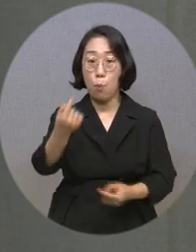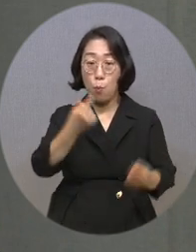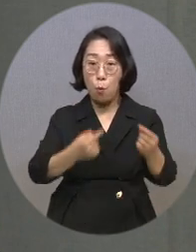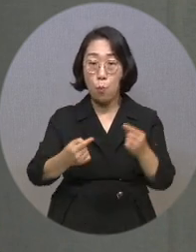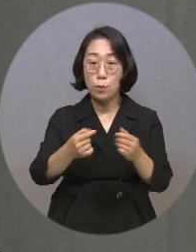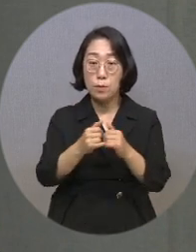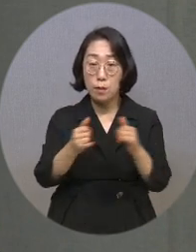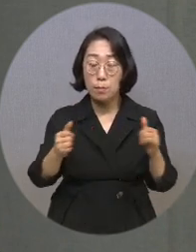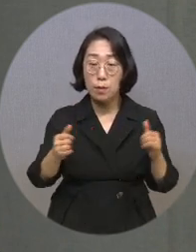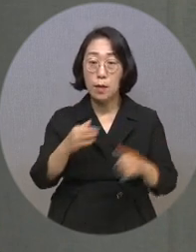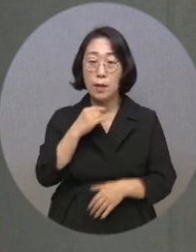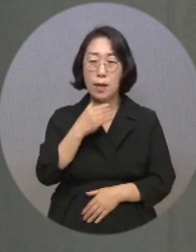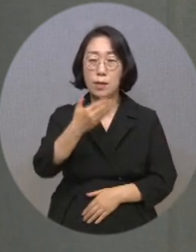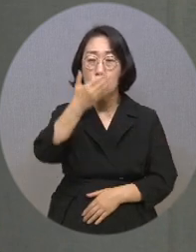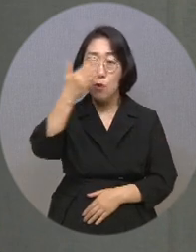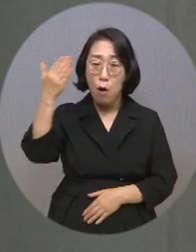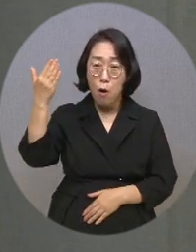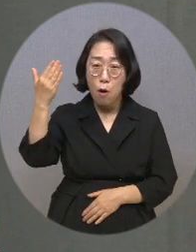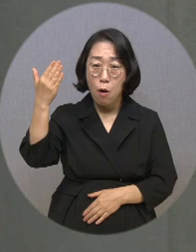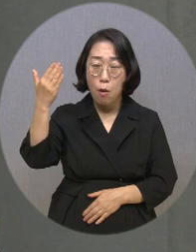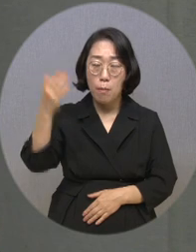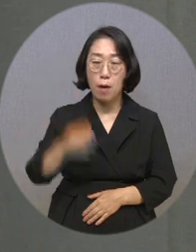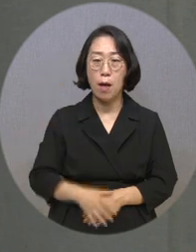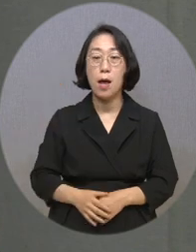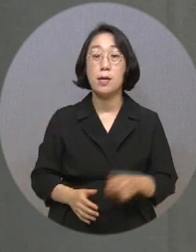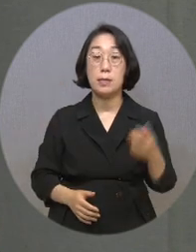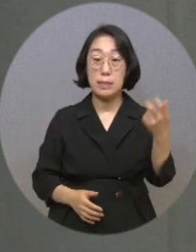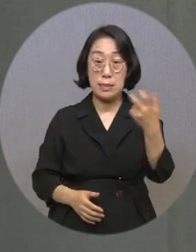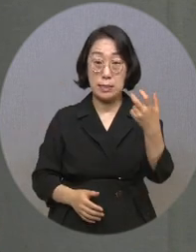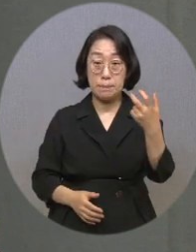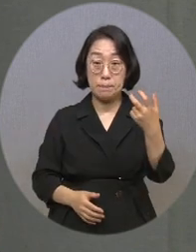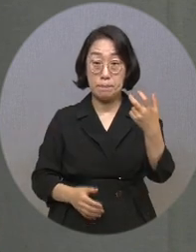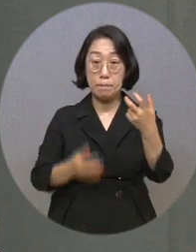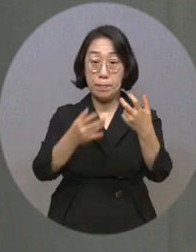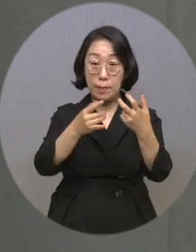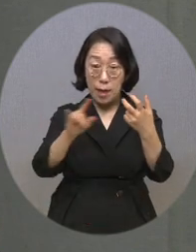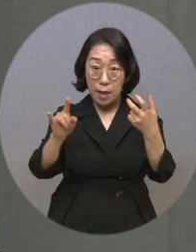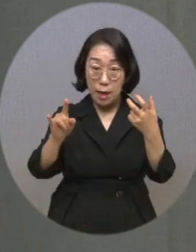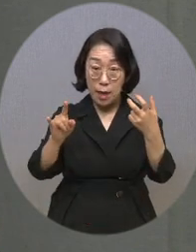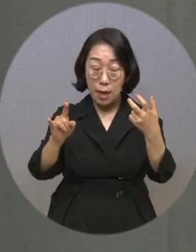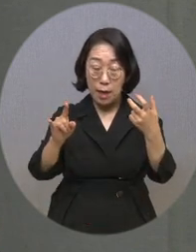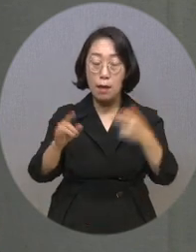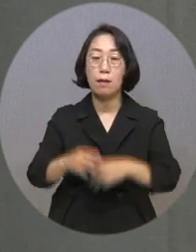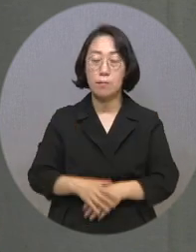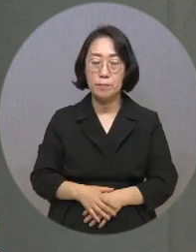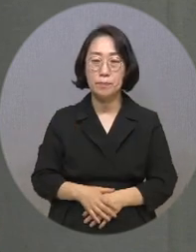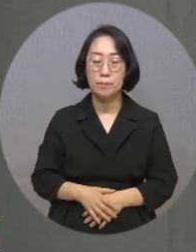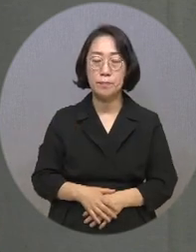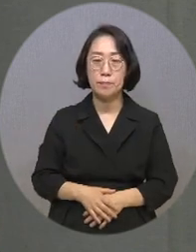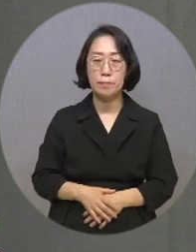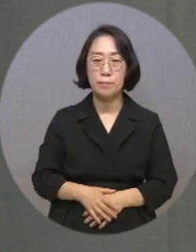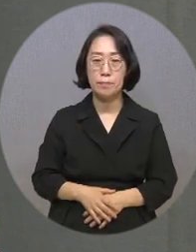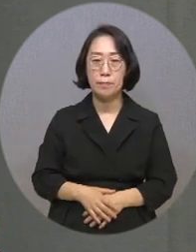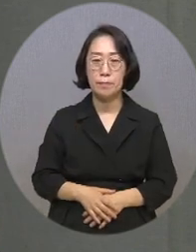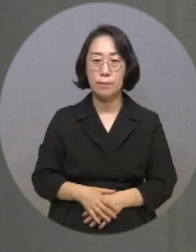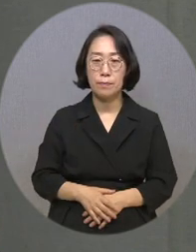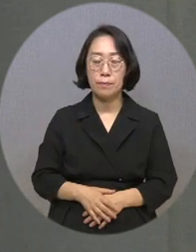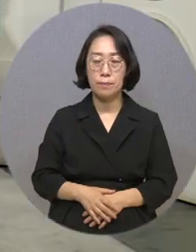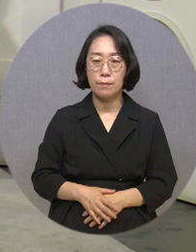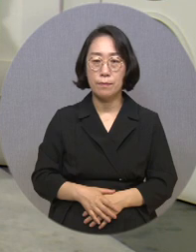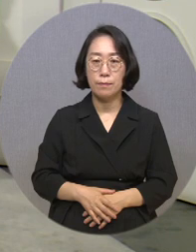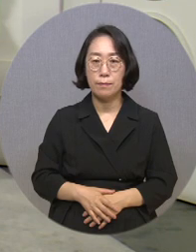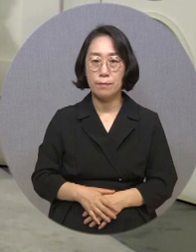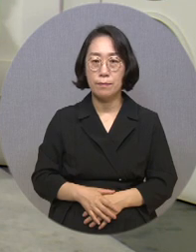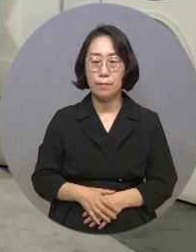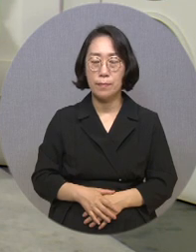젊으신 분이 몇이신가요? 70대. 아, 이게 대개 70부터 네, 올 수 있는데 자격이. 네,